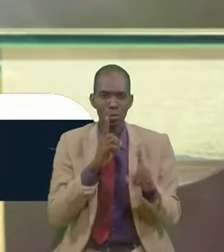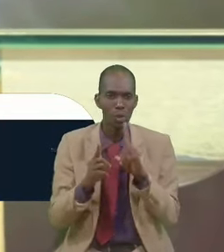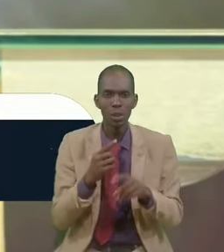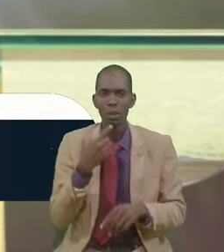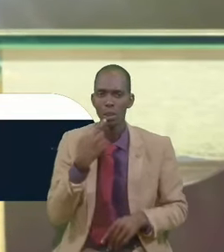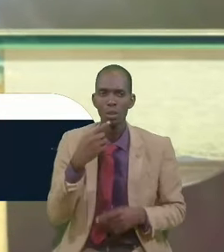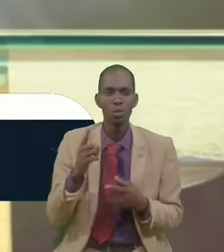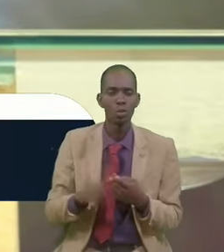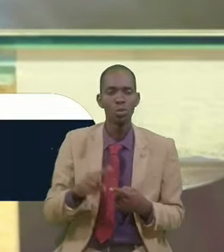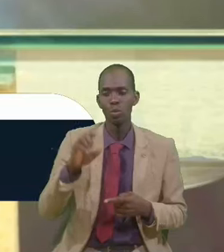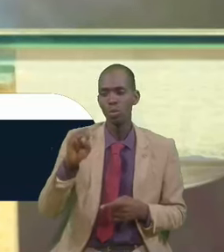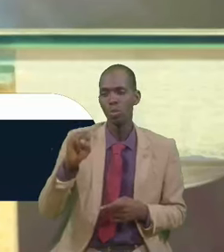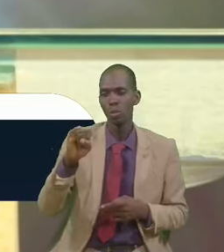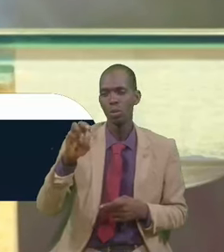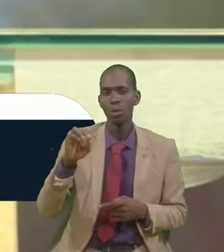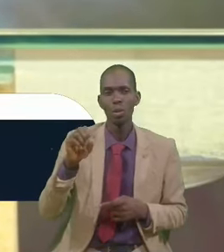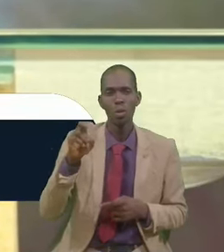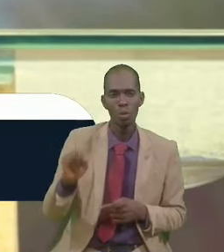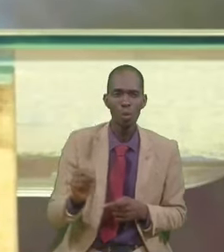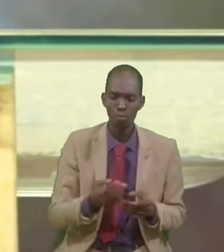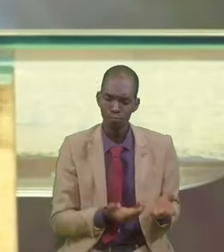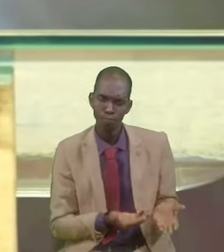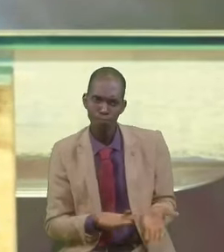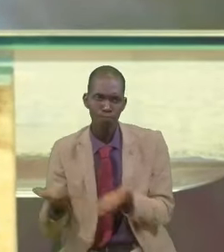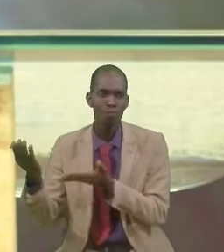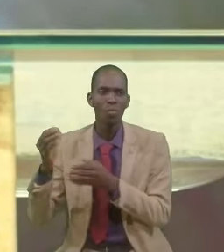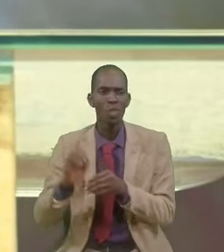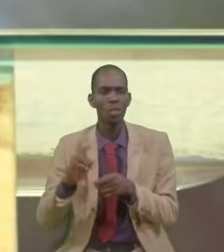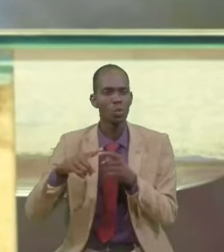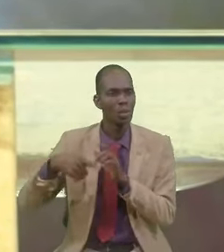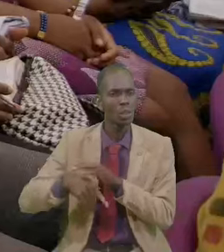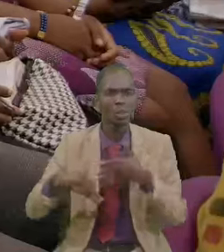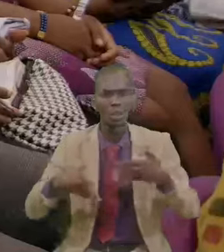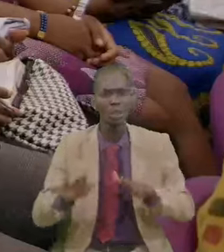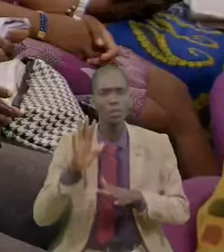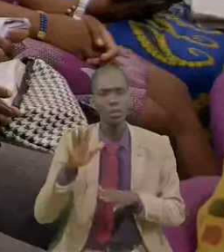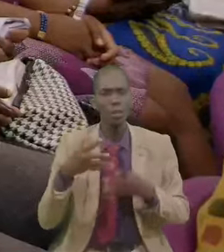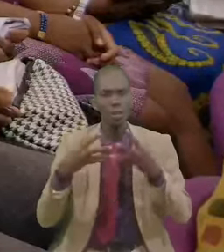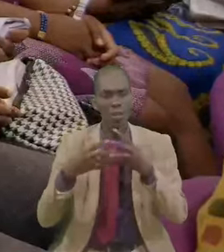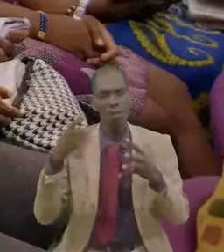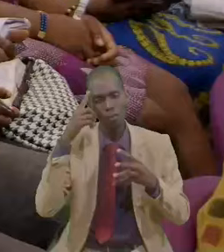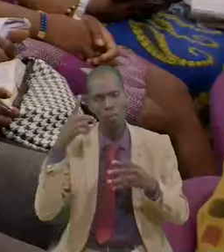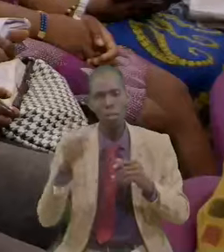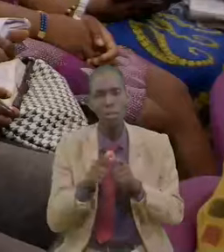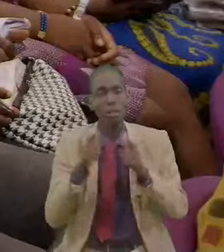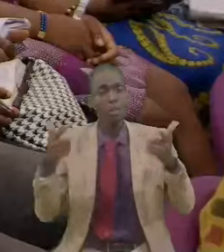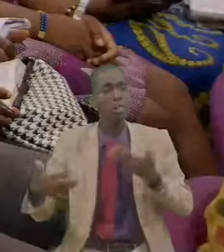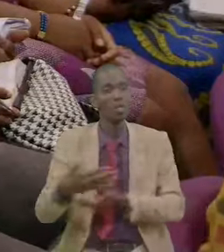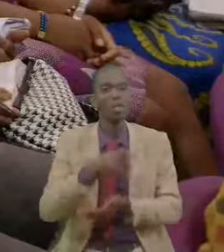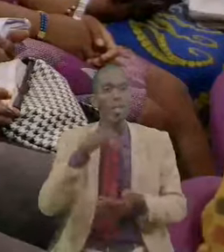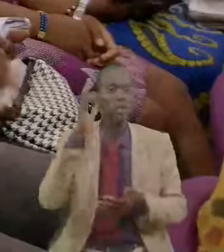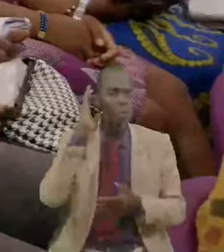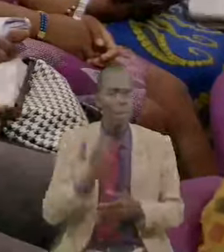Simon, avance en pleine eau et jetez vos filets pour pêcher. Vous